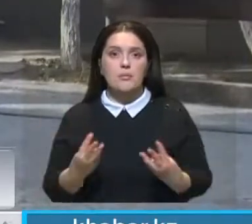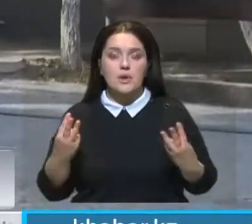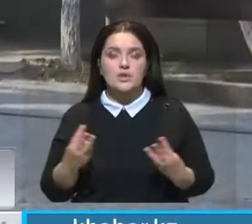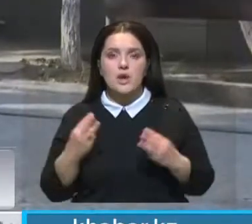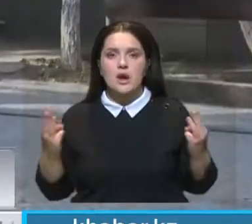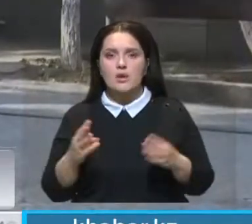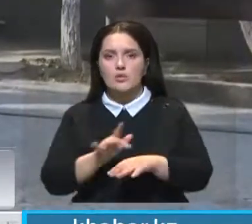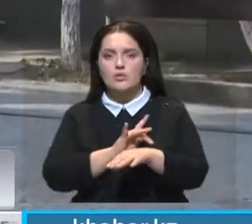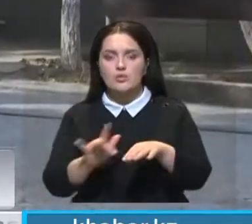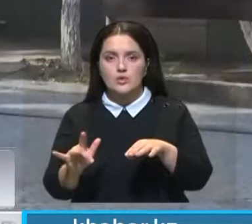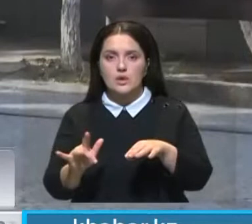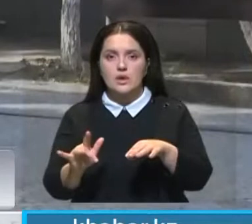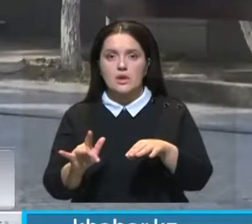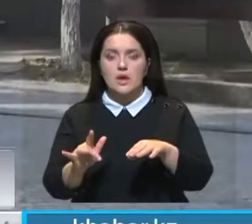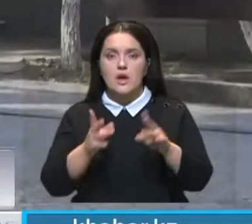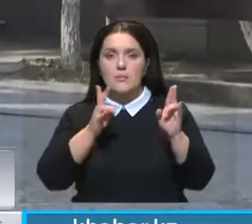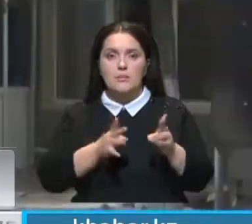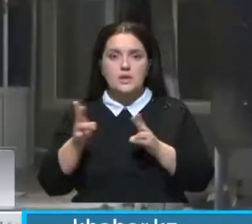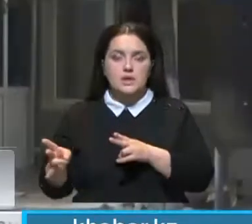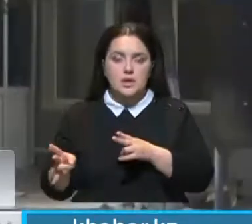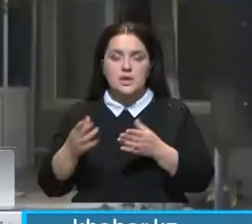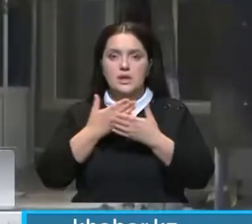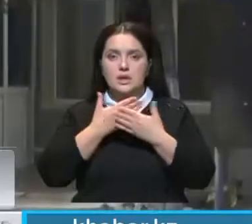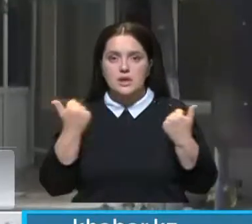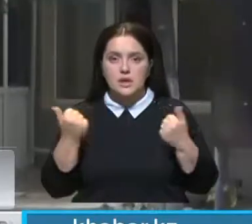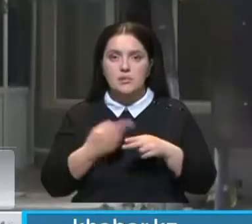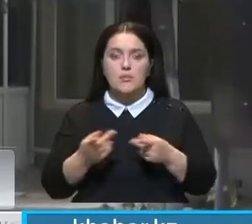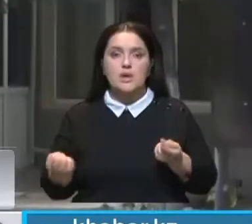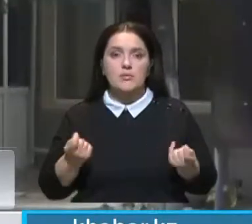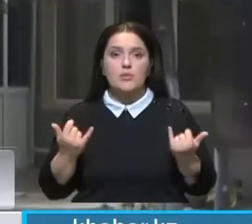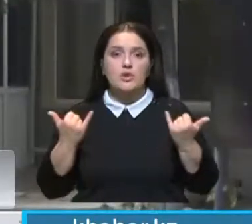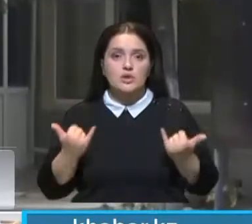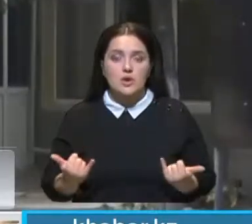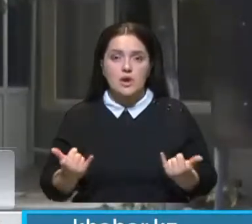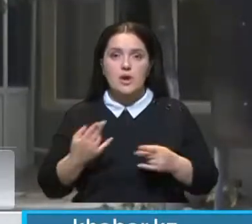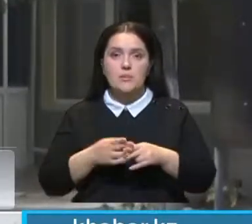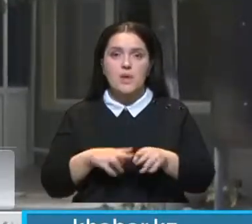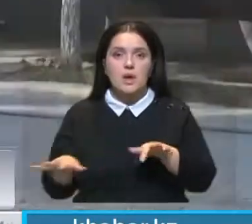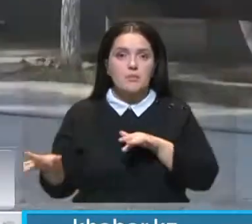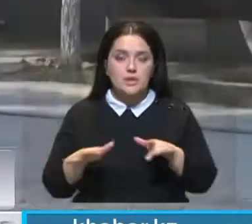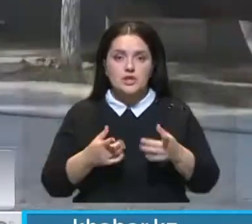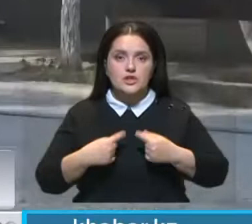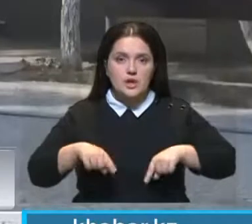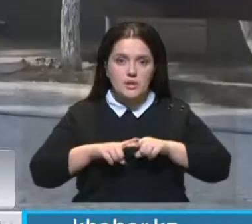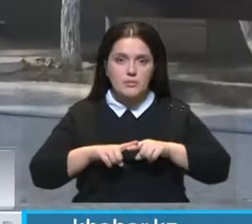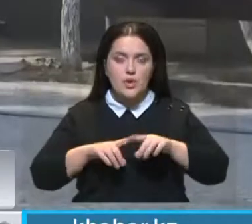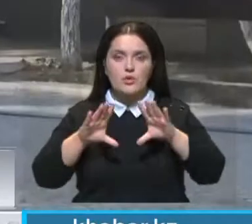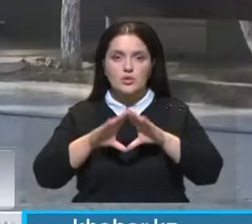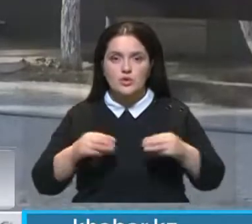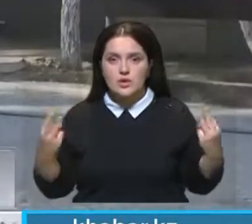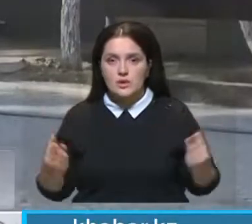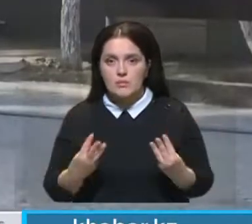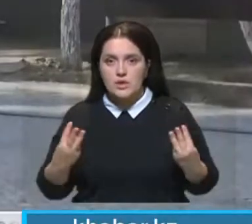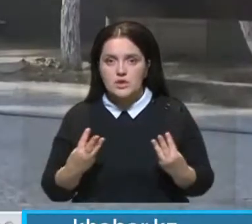уничтожен жертв и пострадавших нет у департаменте на сегодняшний день развернут оперативный штаб тушение пожара